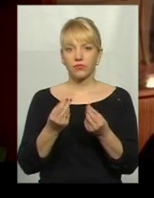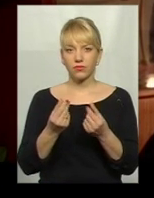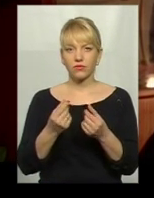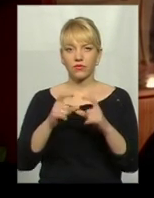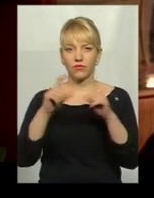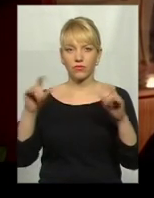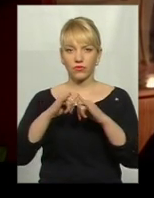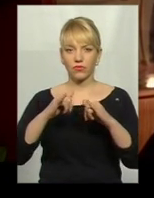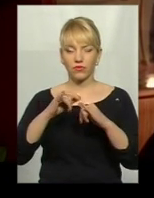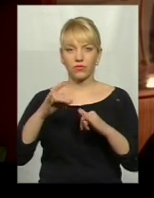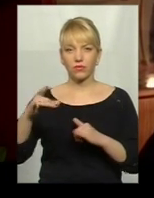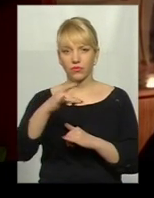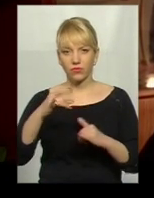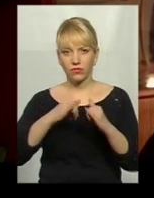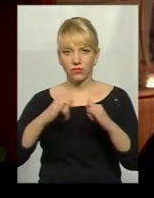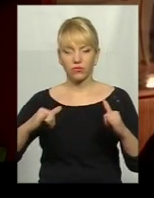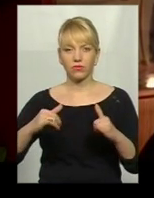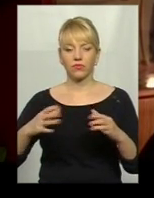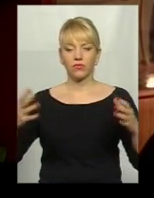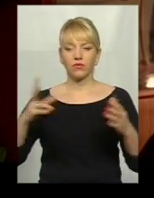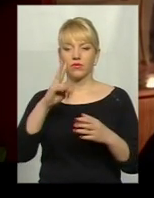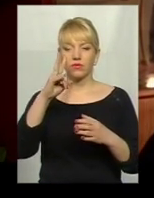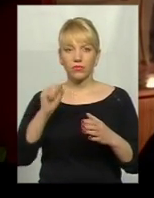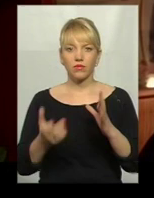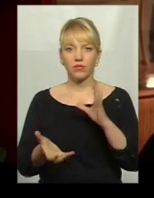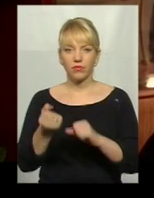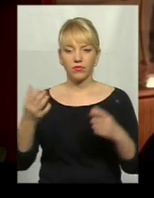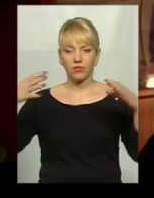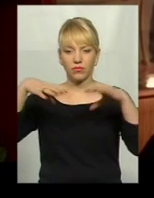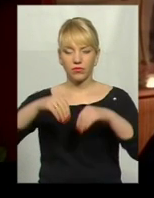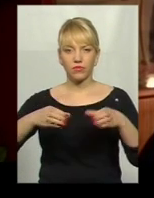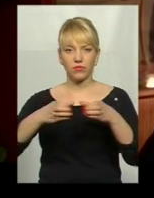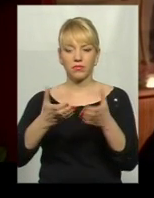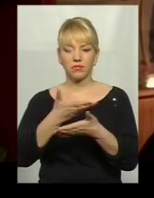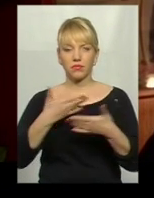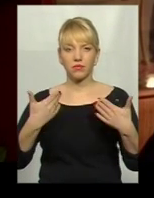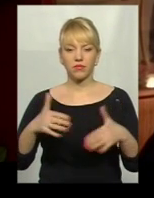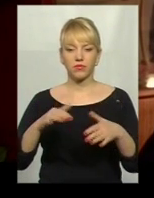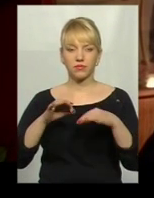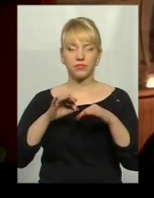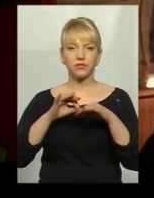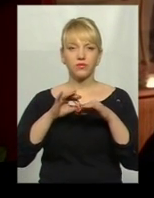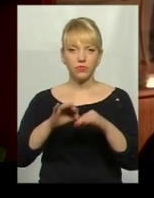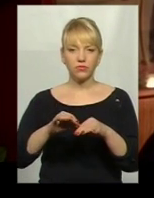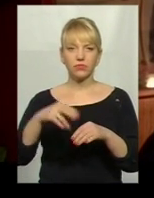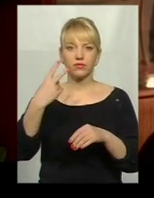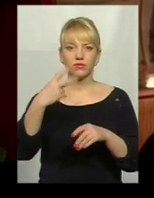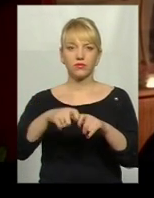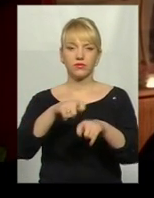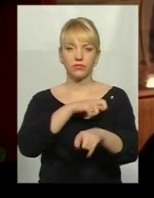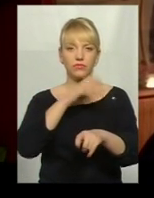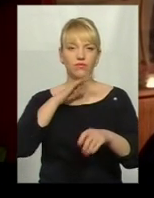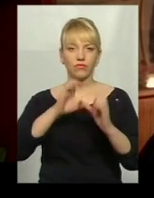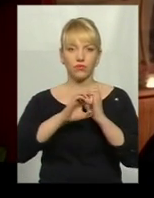підтримку об'єднаних громад, ми вже провели більше 20 кілометрів водогонів по селах. Ми